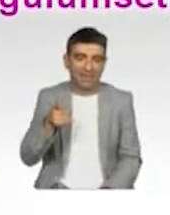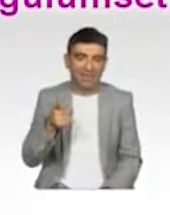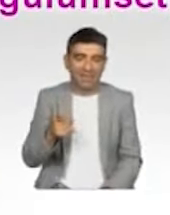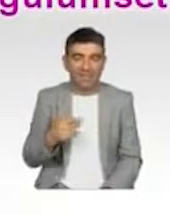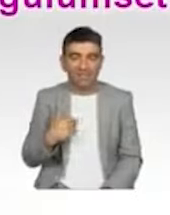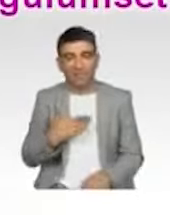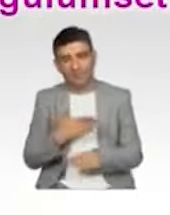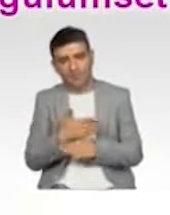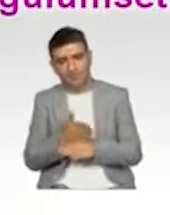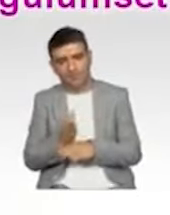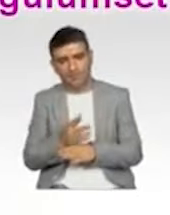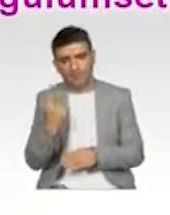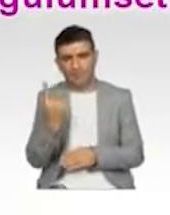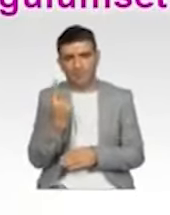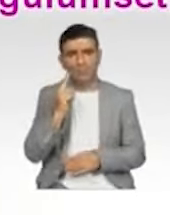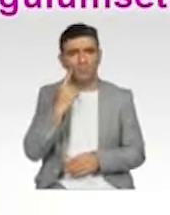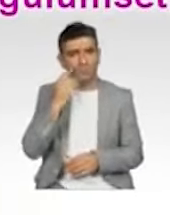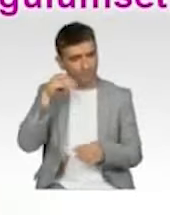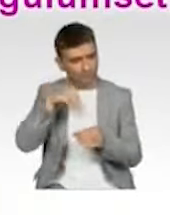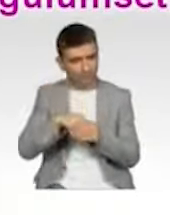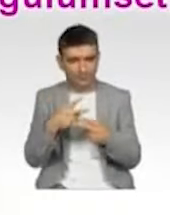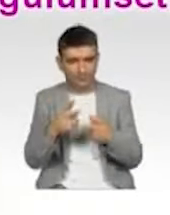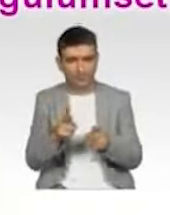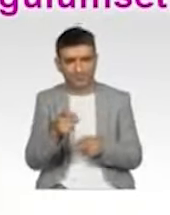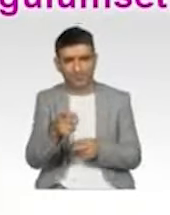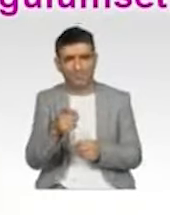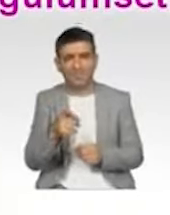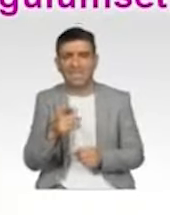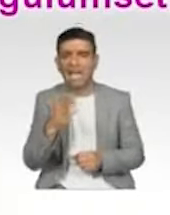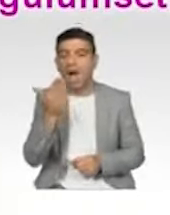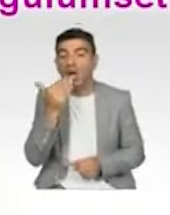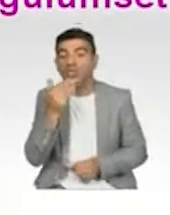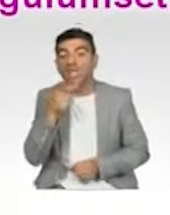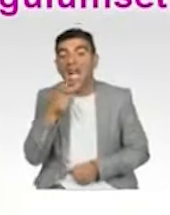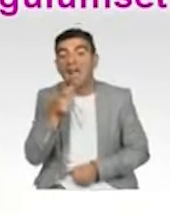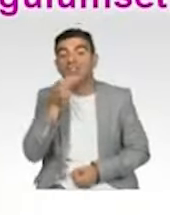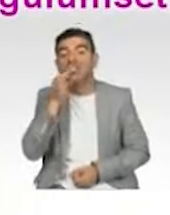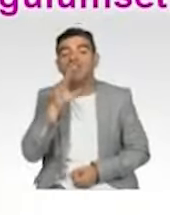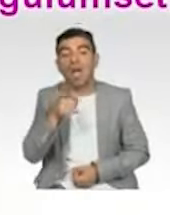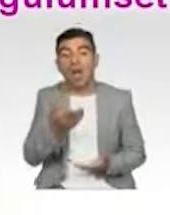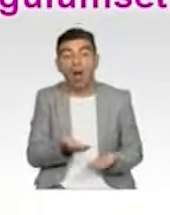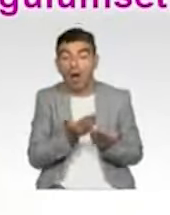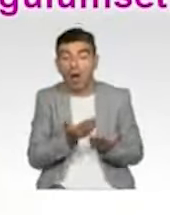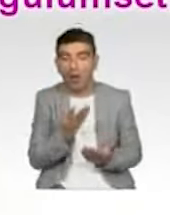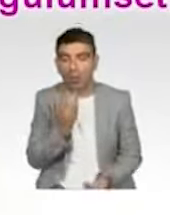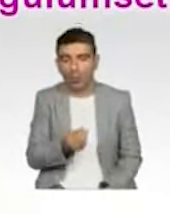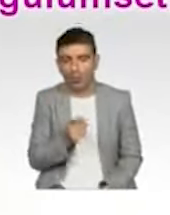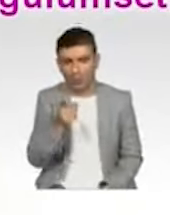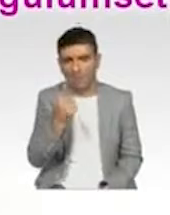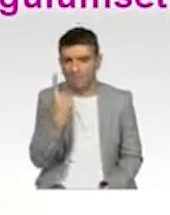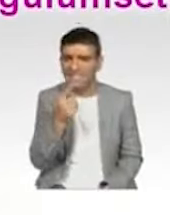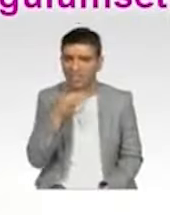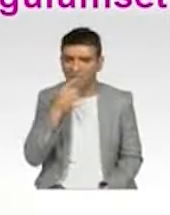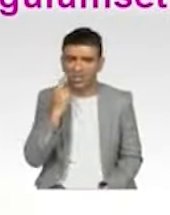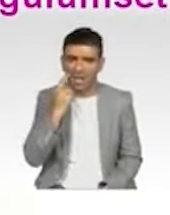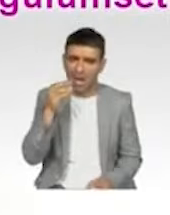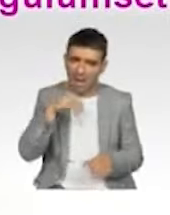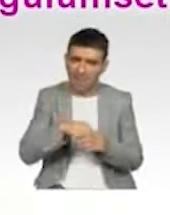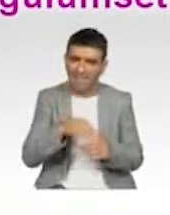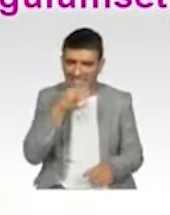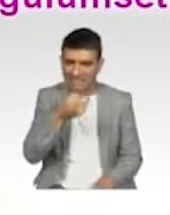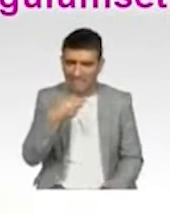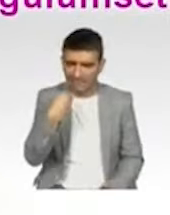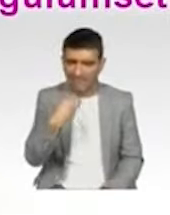geçtim. Bir tane şeker atabilirsiniz. Hani o zift gibi kahve içemiyorsanız, size ağır geliyorsa bir tane şeker atmanıza izin verebilirim.